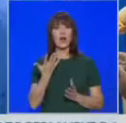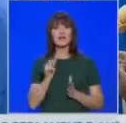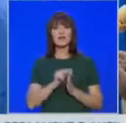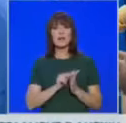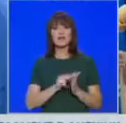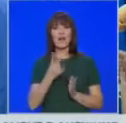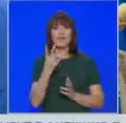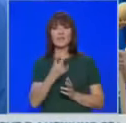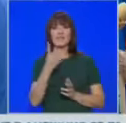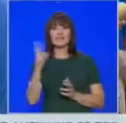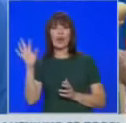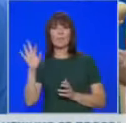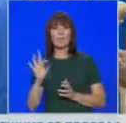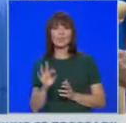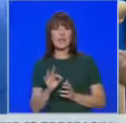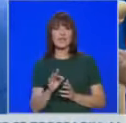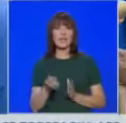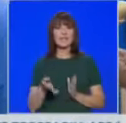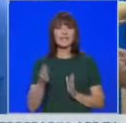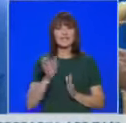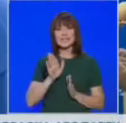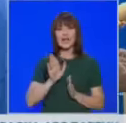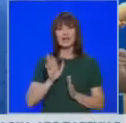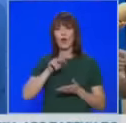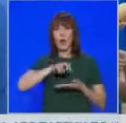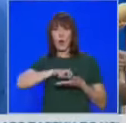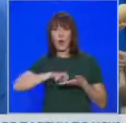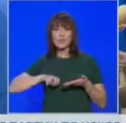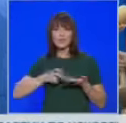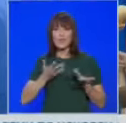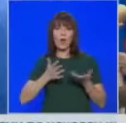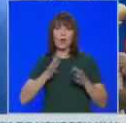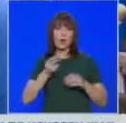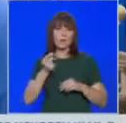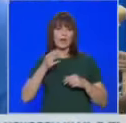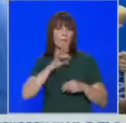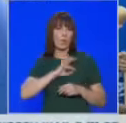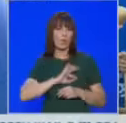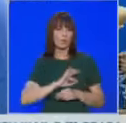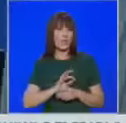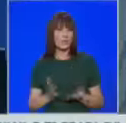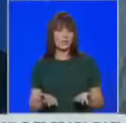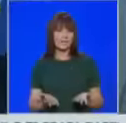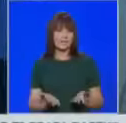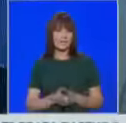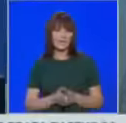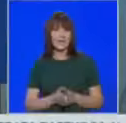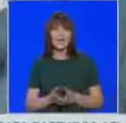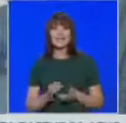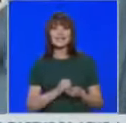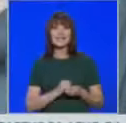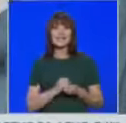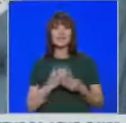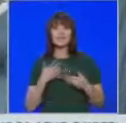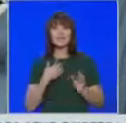22%? И след като минат след отдръжки, колко пари се получават реално взети? От синдиката